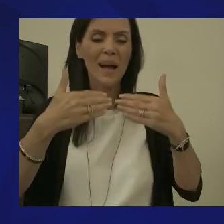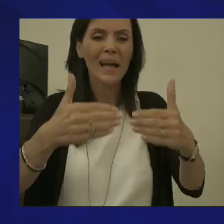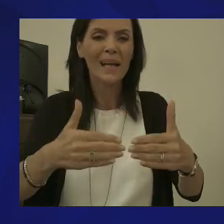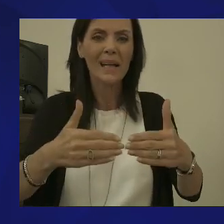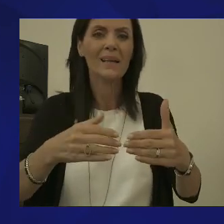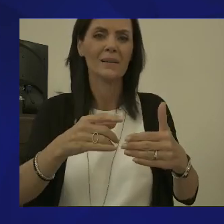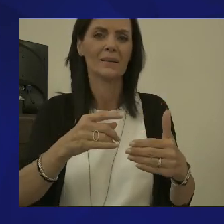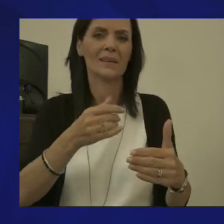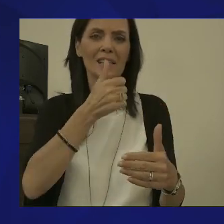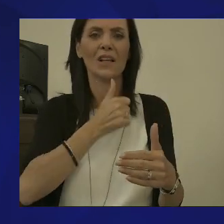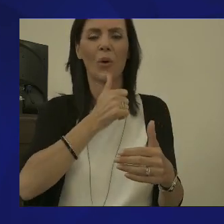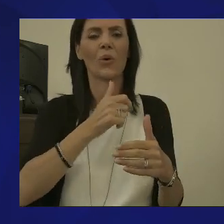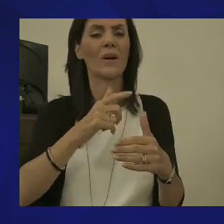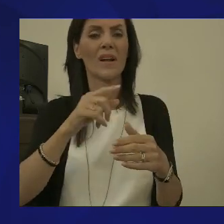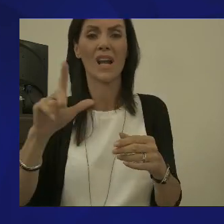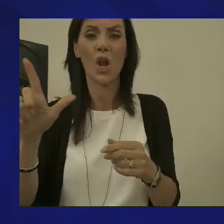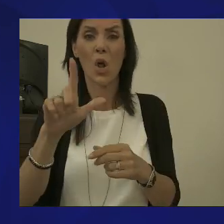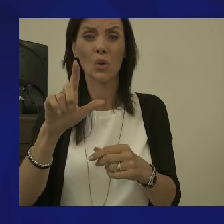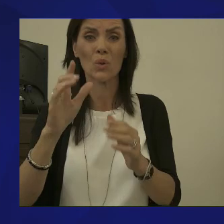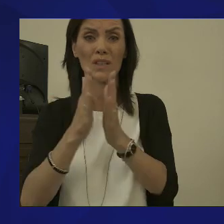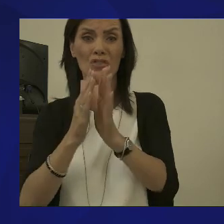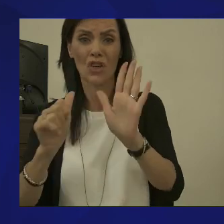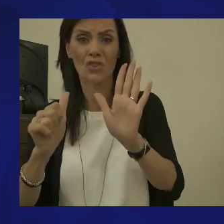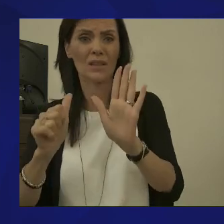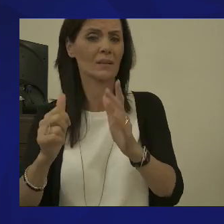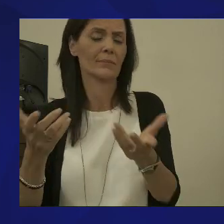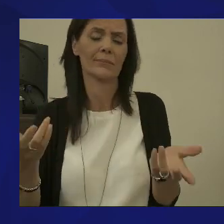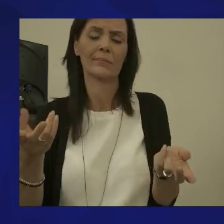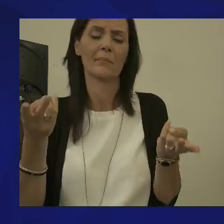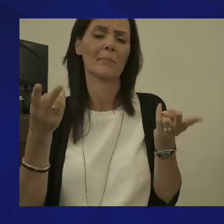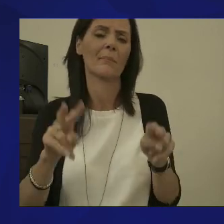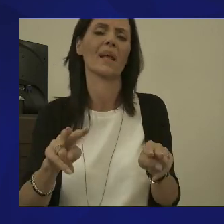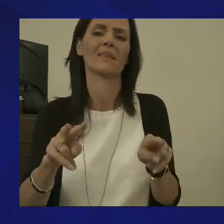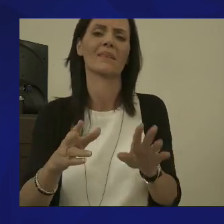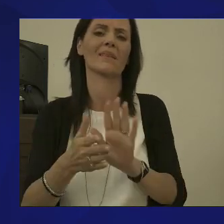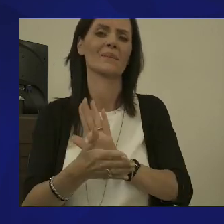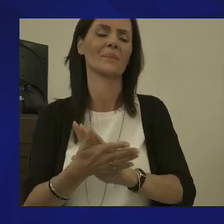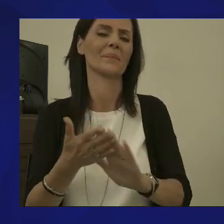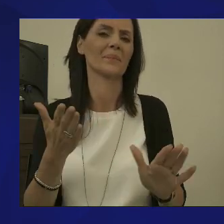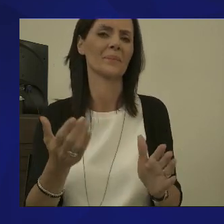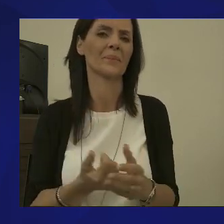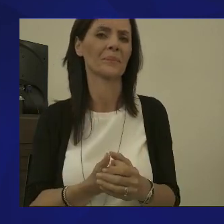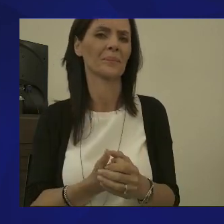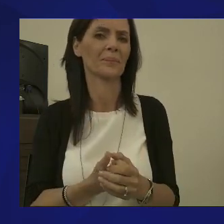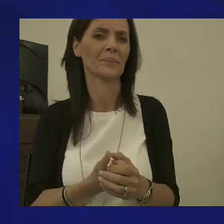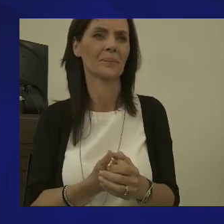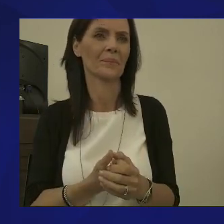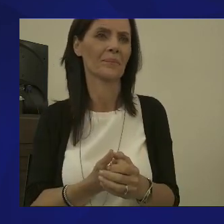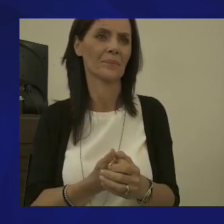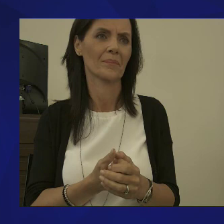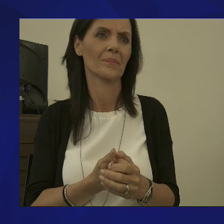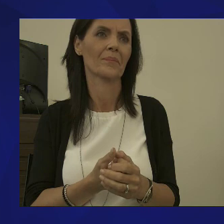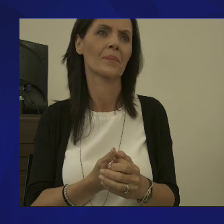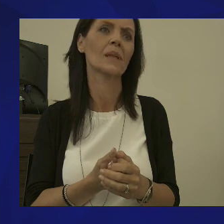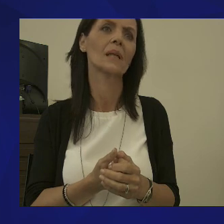עוד נותר ירוק. החלק של אזור לוטוס 16 שמוטי הזכיר כבר מת לגמרי. אני רוצה להבין, את מדברת על כל ארבעת הצדדים